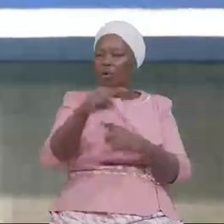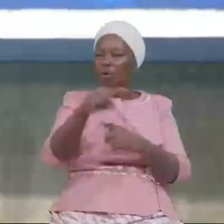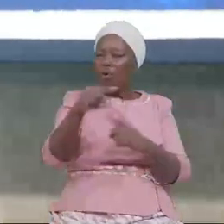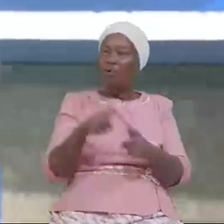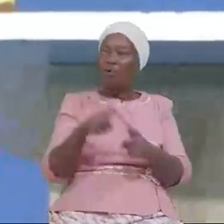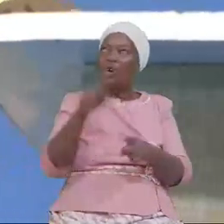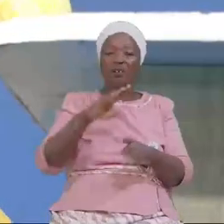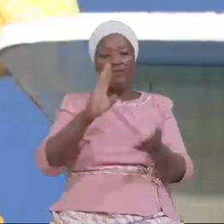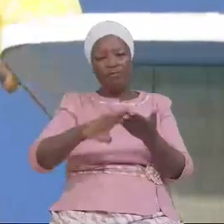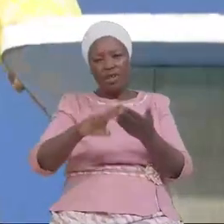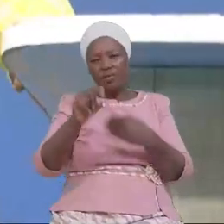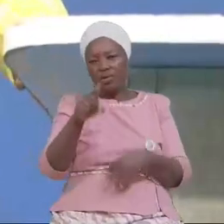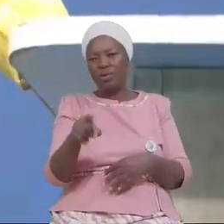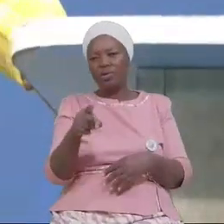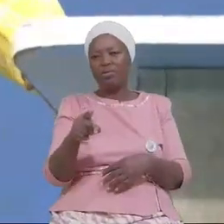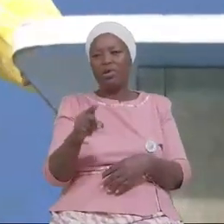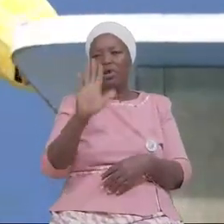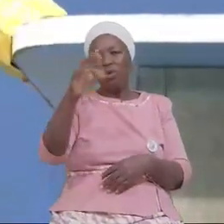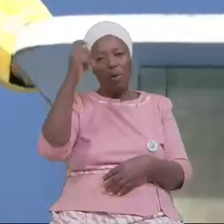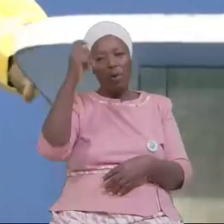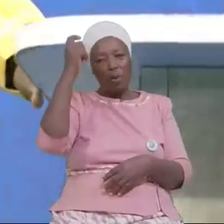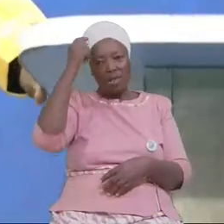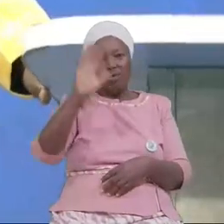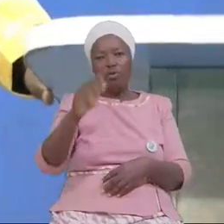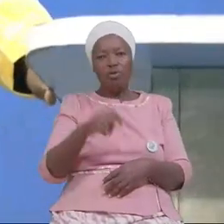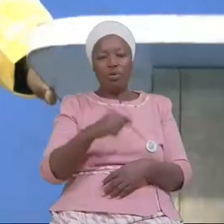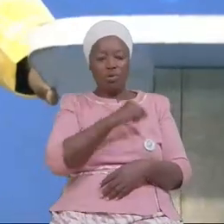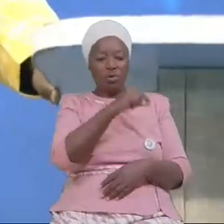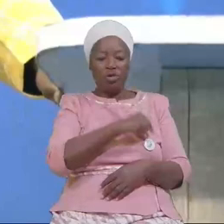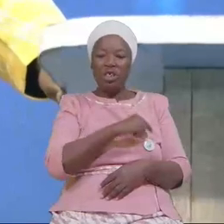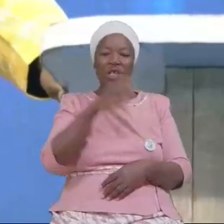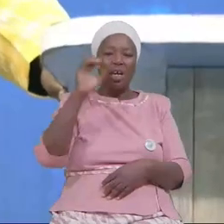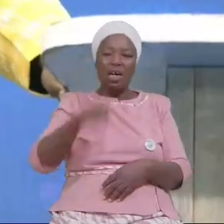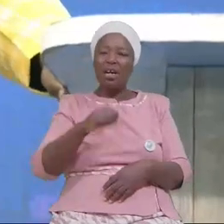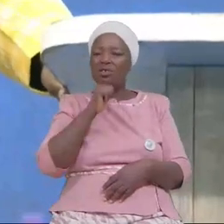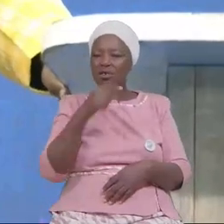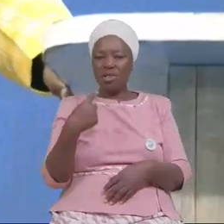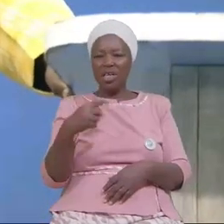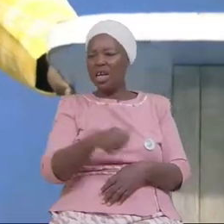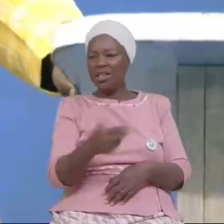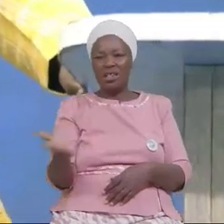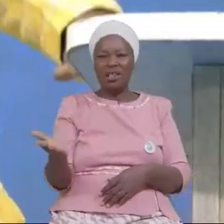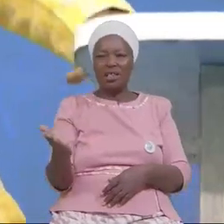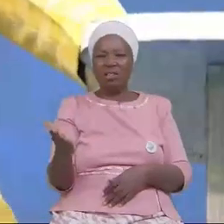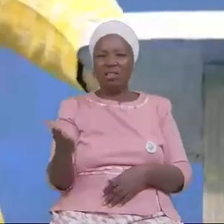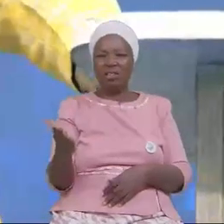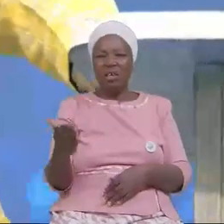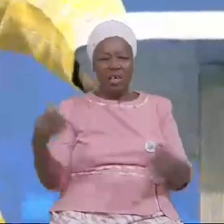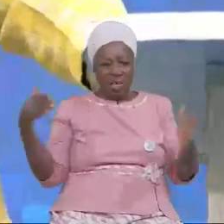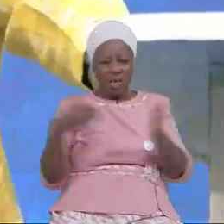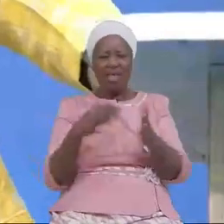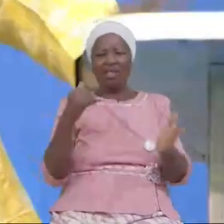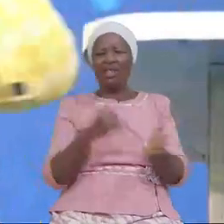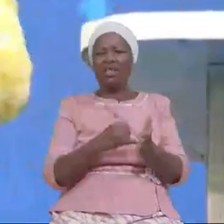vous pardonne, votre esprit, votre conscience ne peuvent pas réfuter cela. Il est